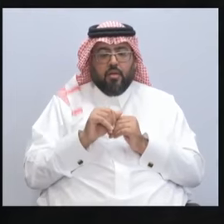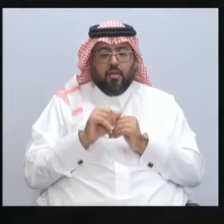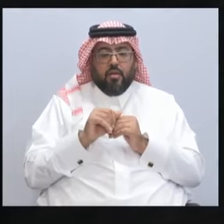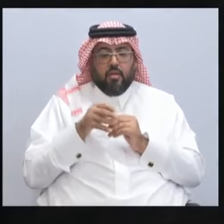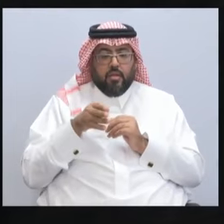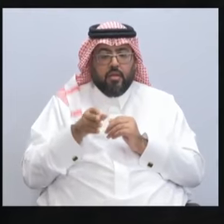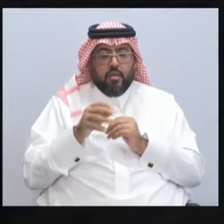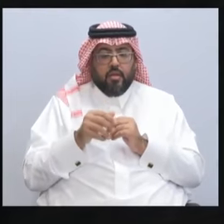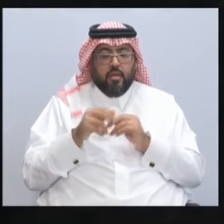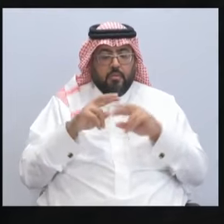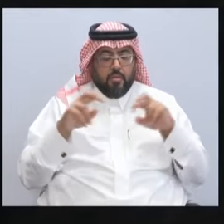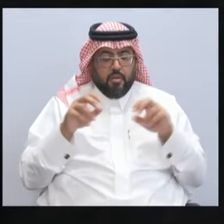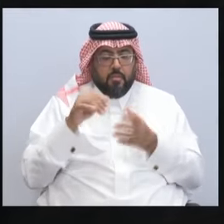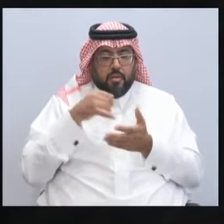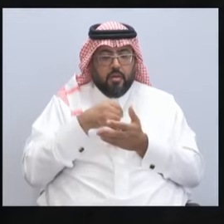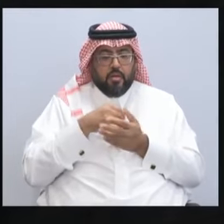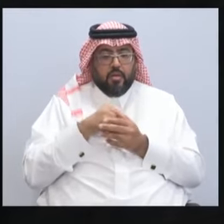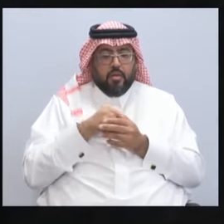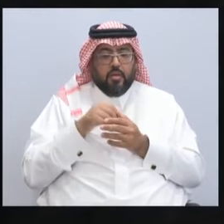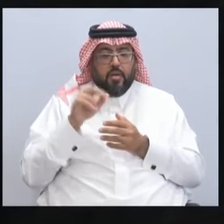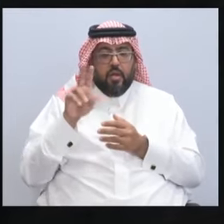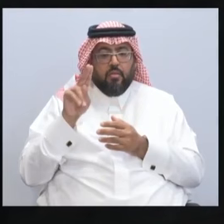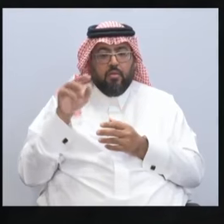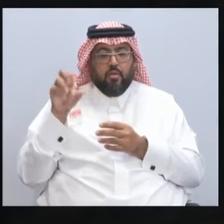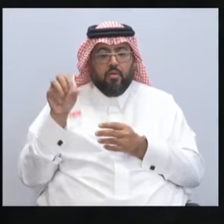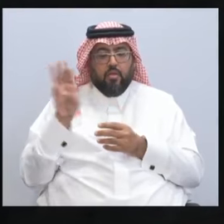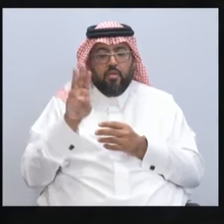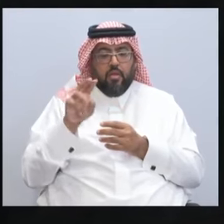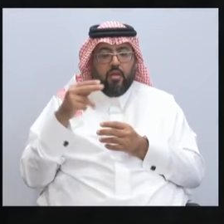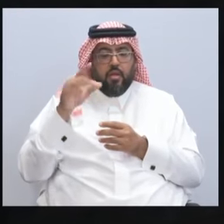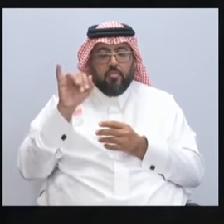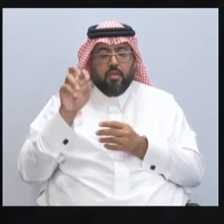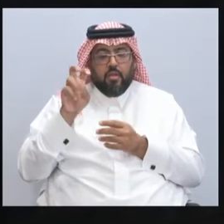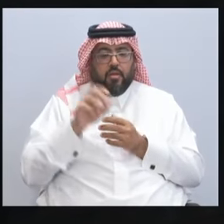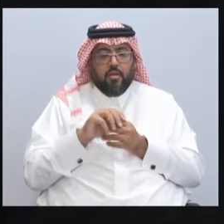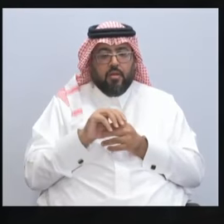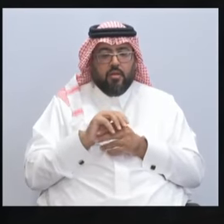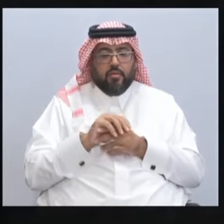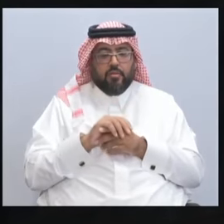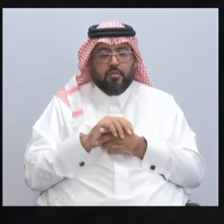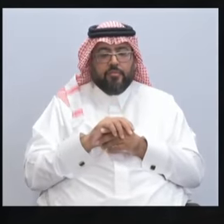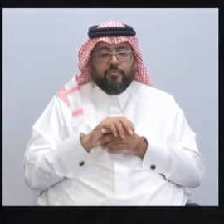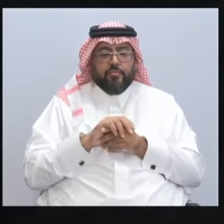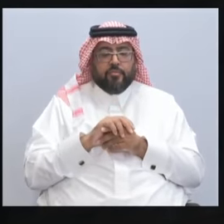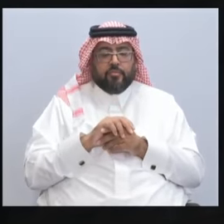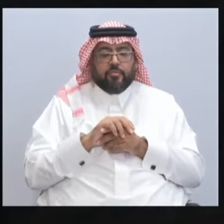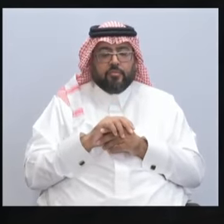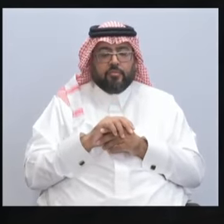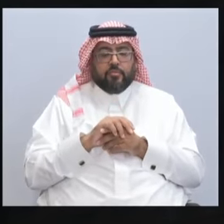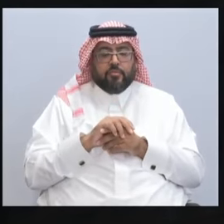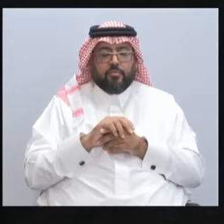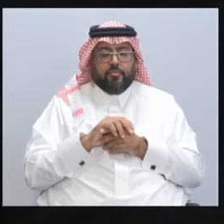عن طريق انشاء مراكز البحوث العلميه انشاء مراكز بحوث علميه